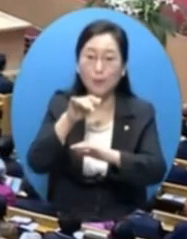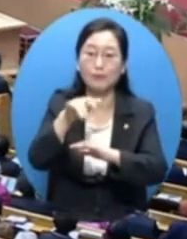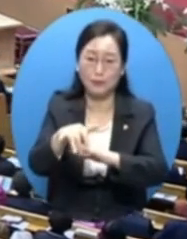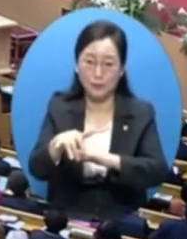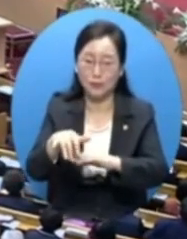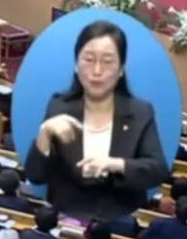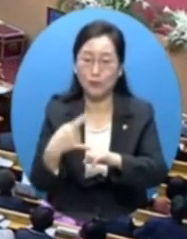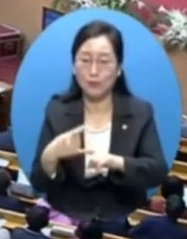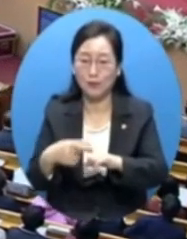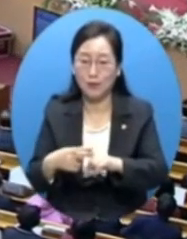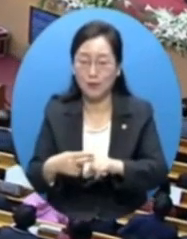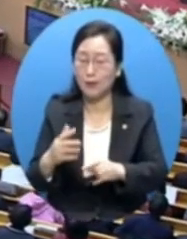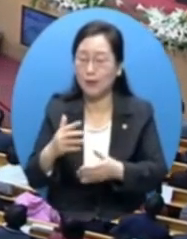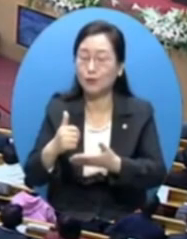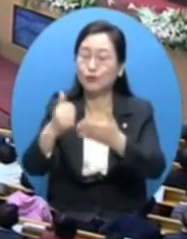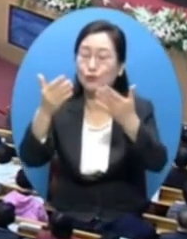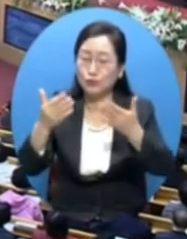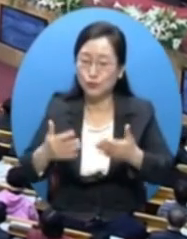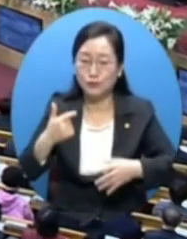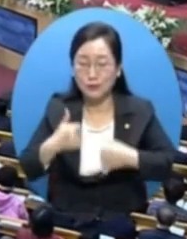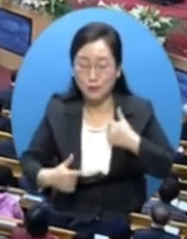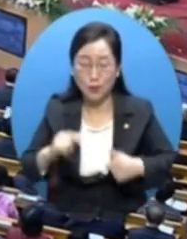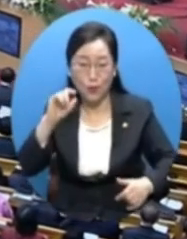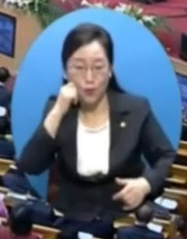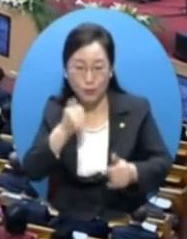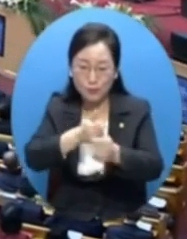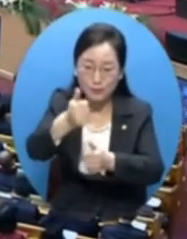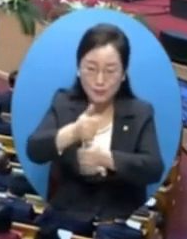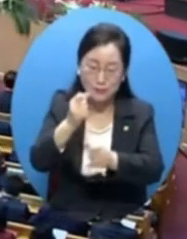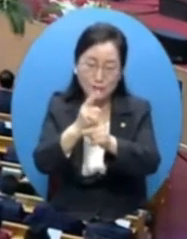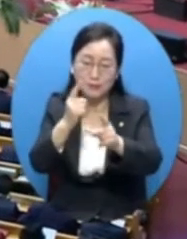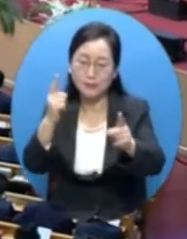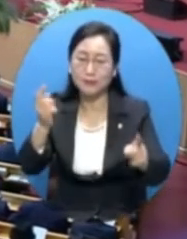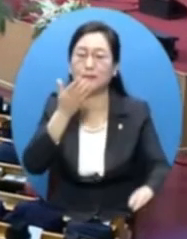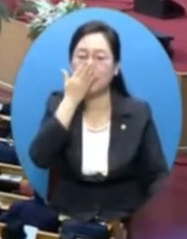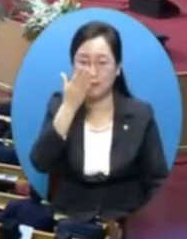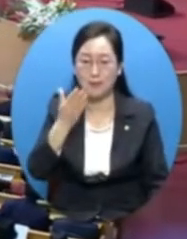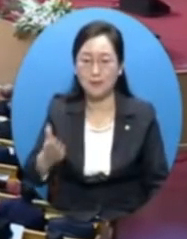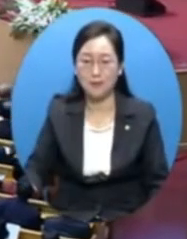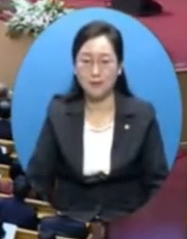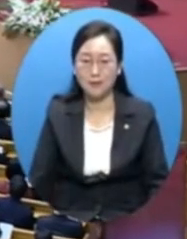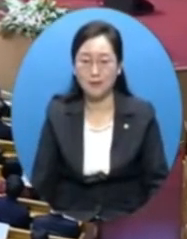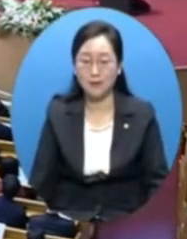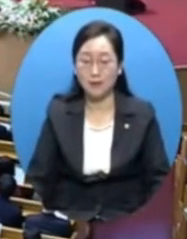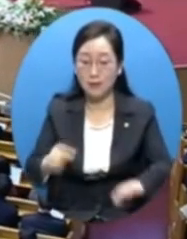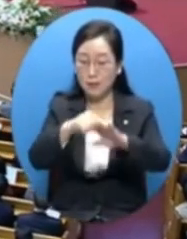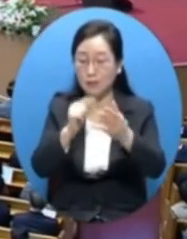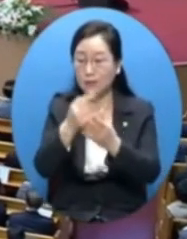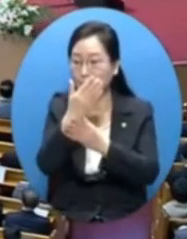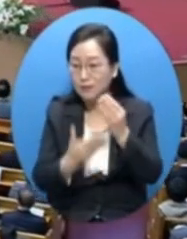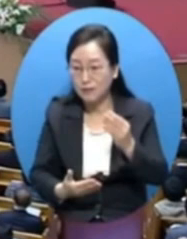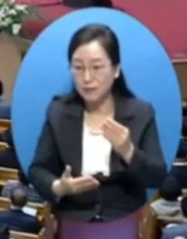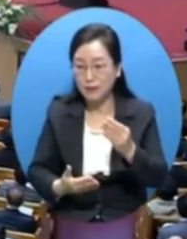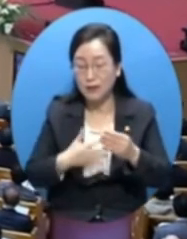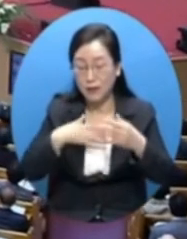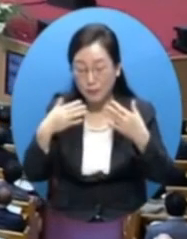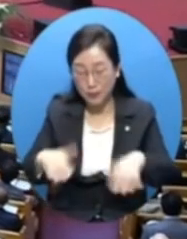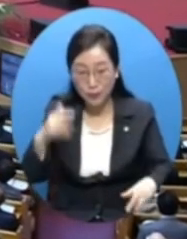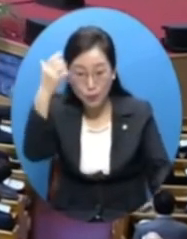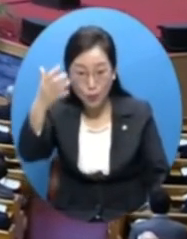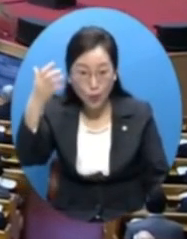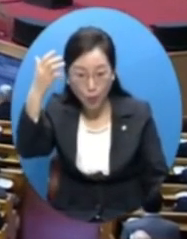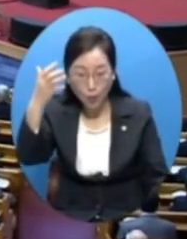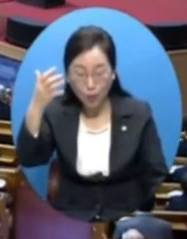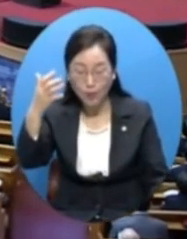주님 주는 기쁨으로 모든 어려움을 이기고 승리하며 살아갈 수 있는 것입니다. 낙심하고 피곤하고 지쳐있는 영혼들에게 주님